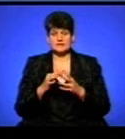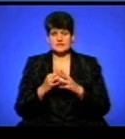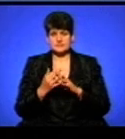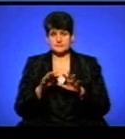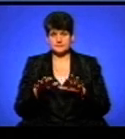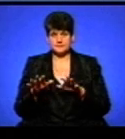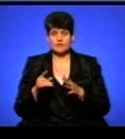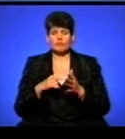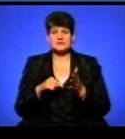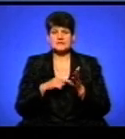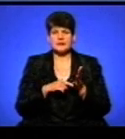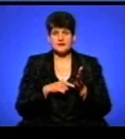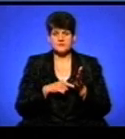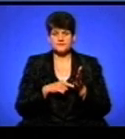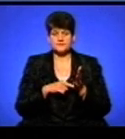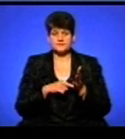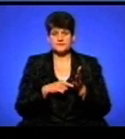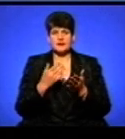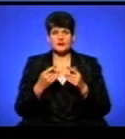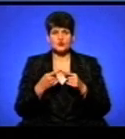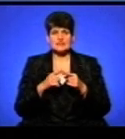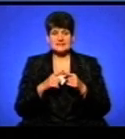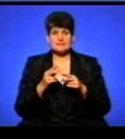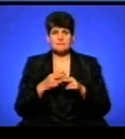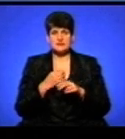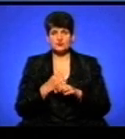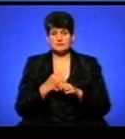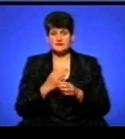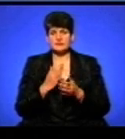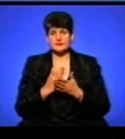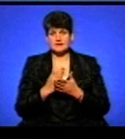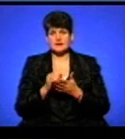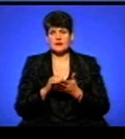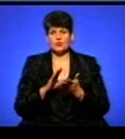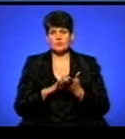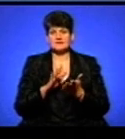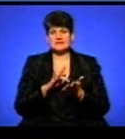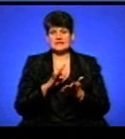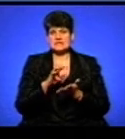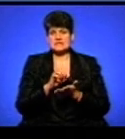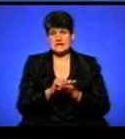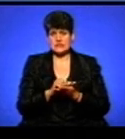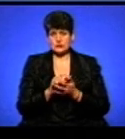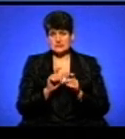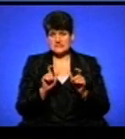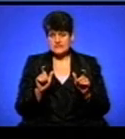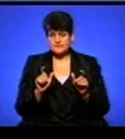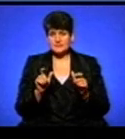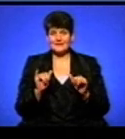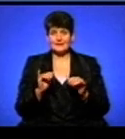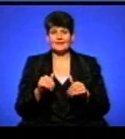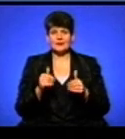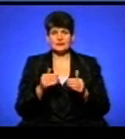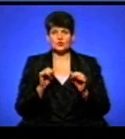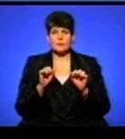В містах, якщо ці безробітні перебувають на обліку в центрі зайнятості, і також надано